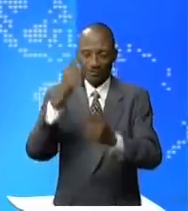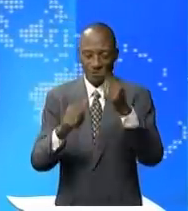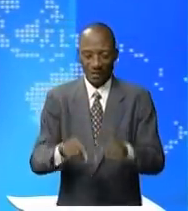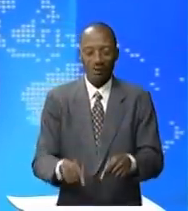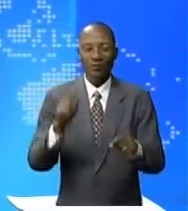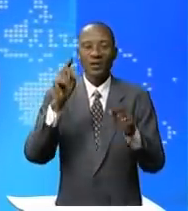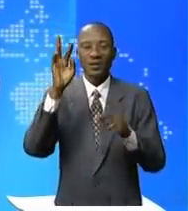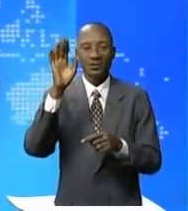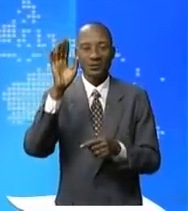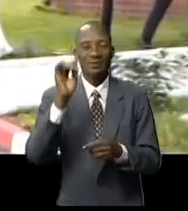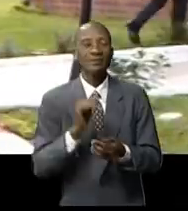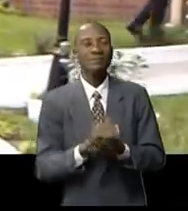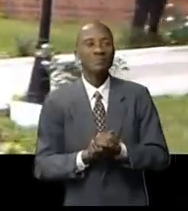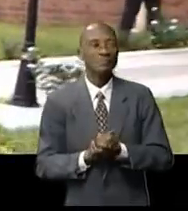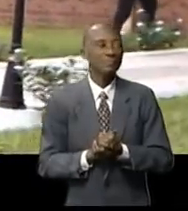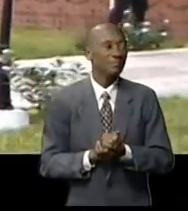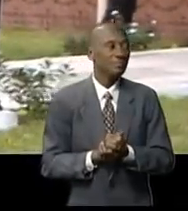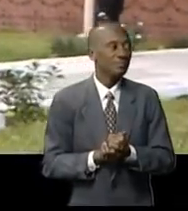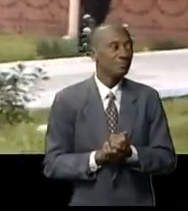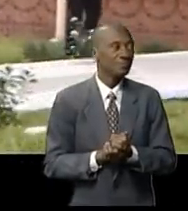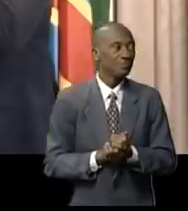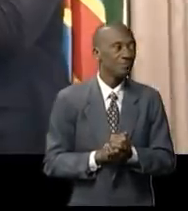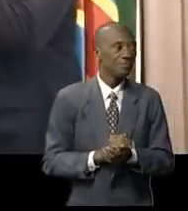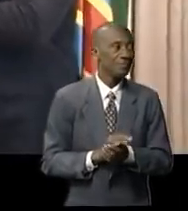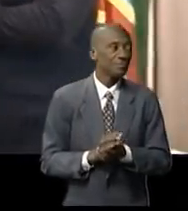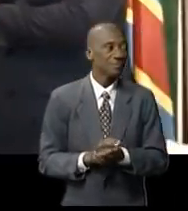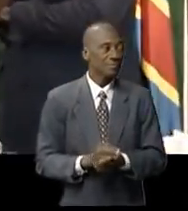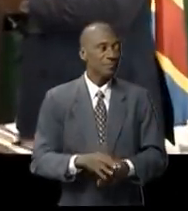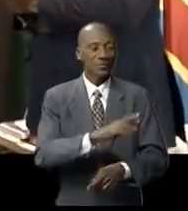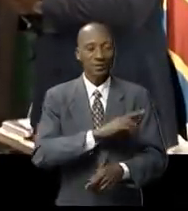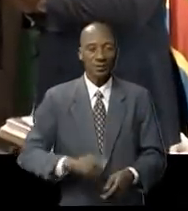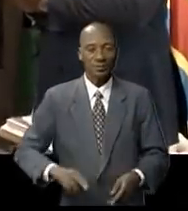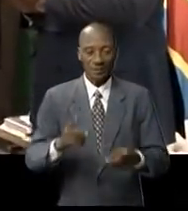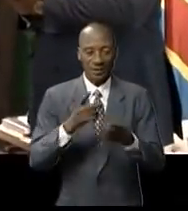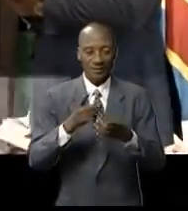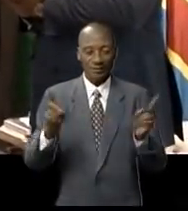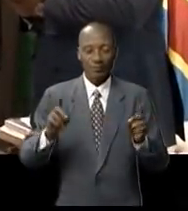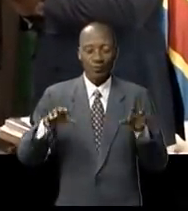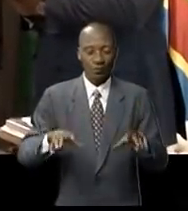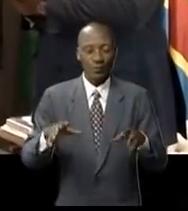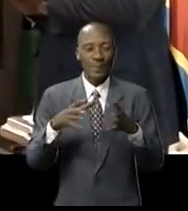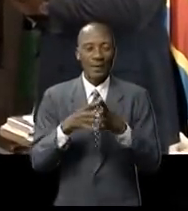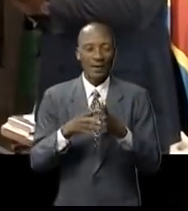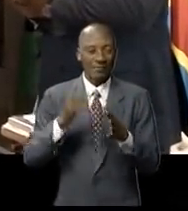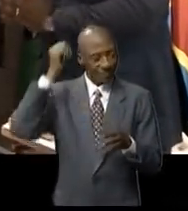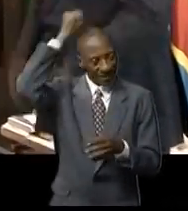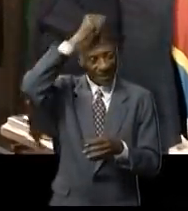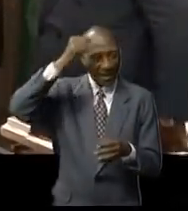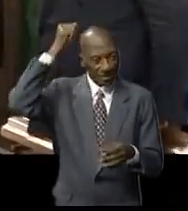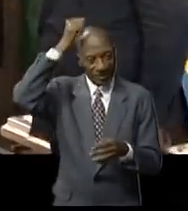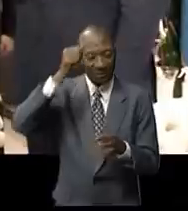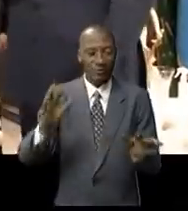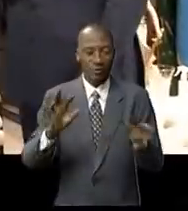et Rufin Gombolé. La République démocratique du Congo et les Émirats arabes unis entretiennent des très